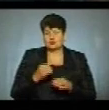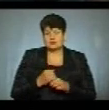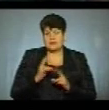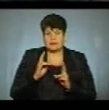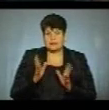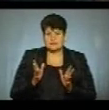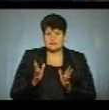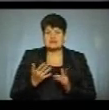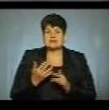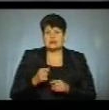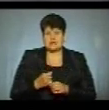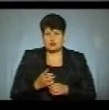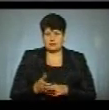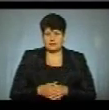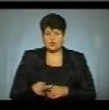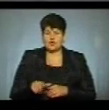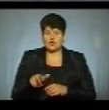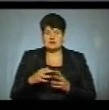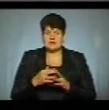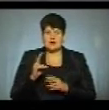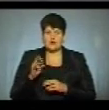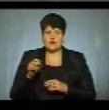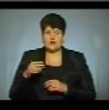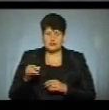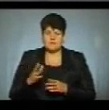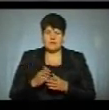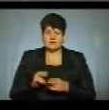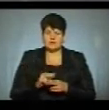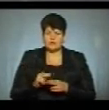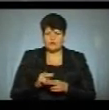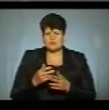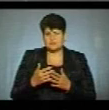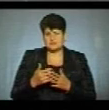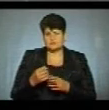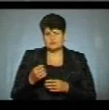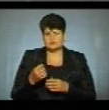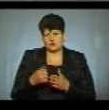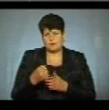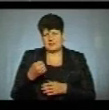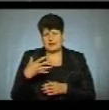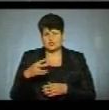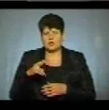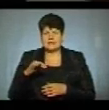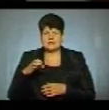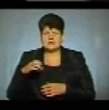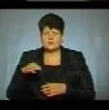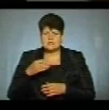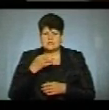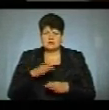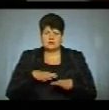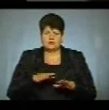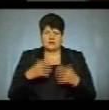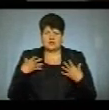знаю. І скільки зроблять. Дорогу від села Колодіївка до Скалата мають відремонтувати приблизно до 15 листопада, розповів заступник начальника